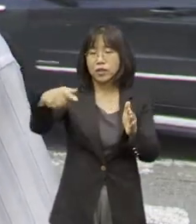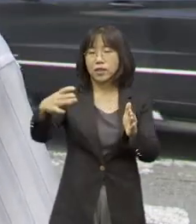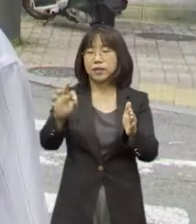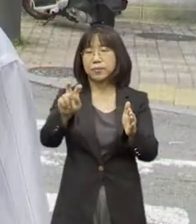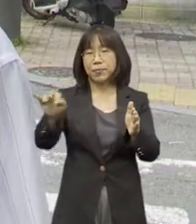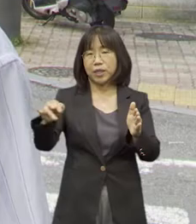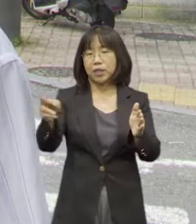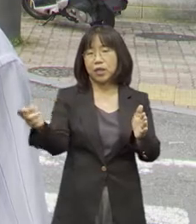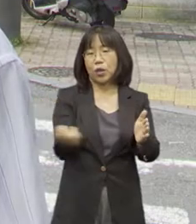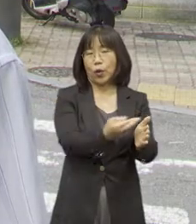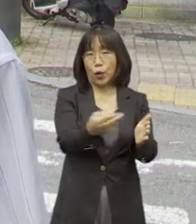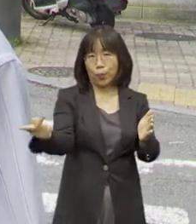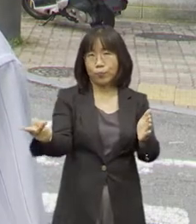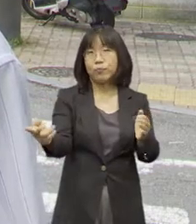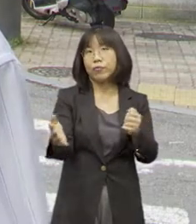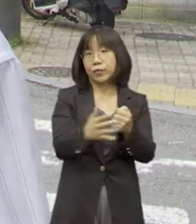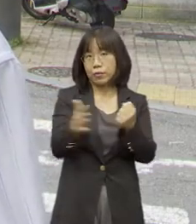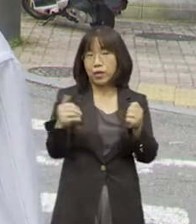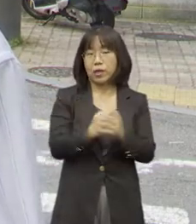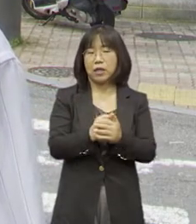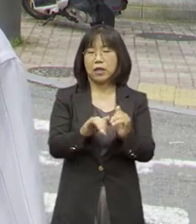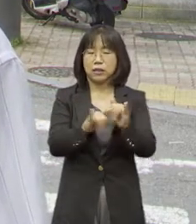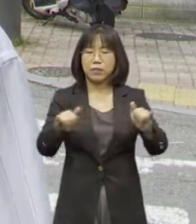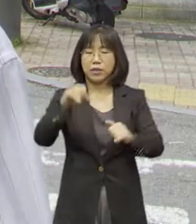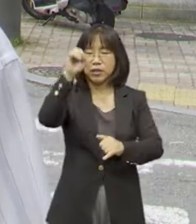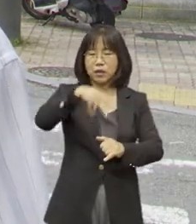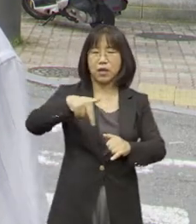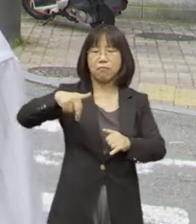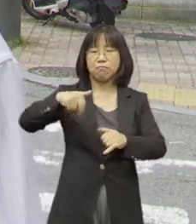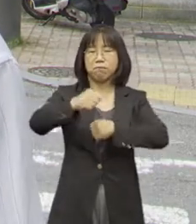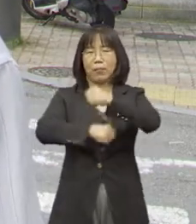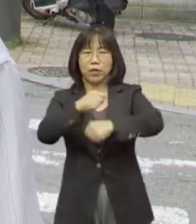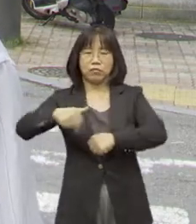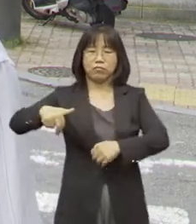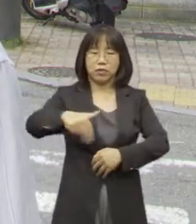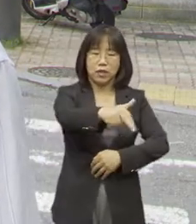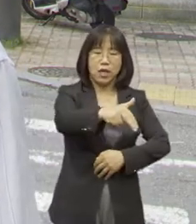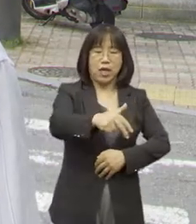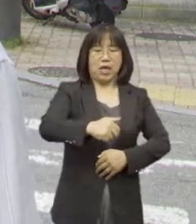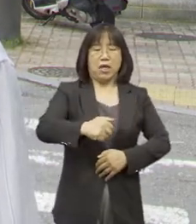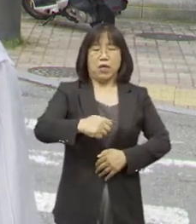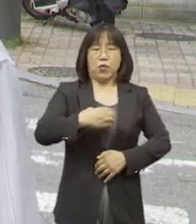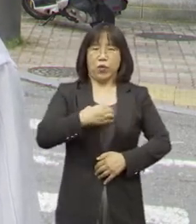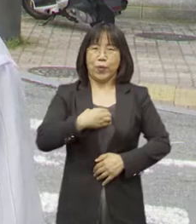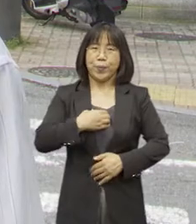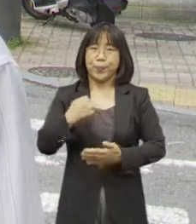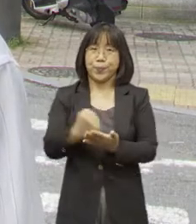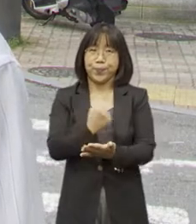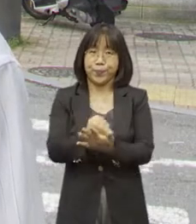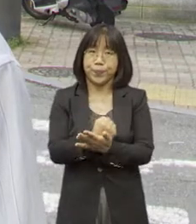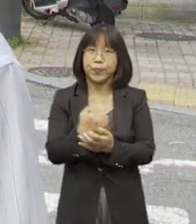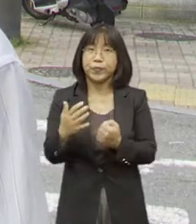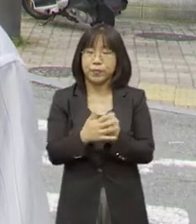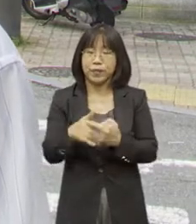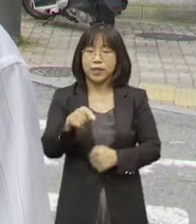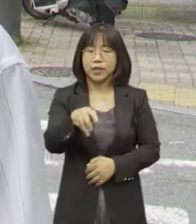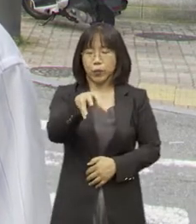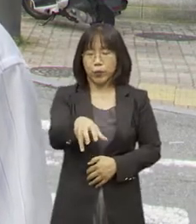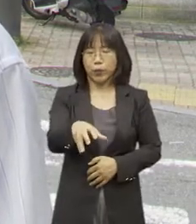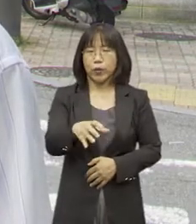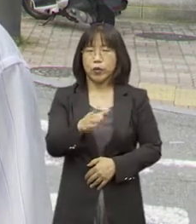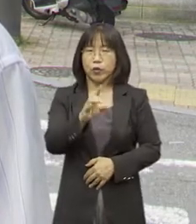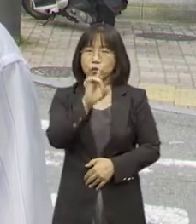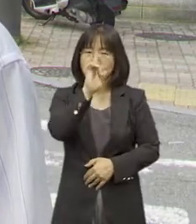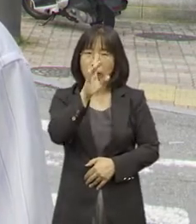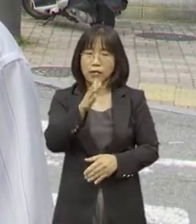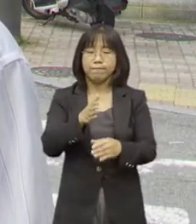없어요. 사람들이 그냥 무작위로 그냥 건너갈 때가 있어요. 그걸 보면 굉장히 안타까워가지고 그래서